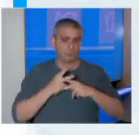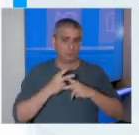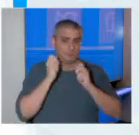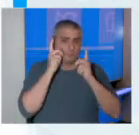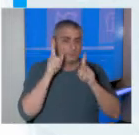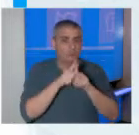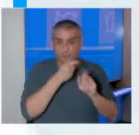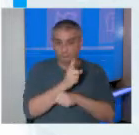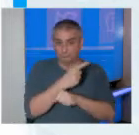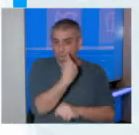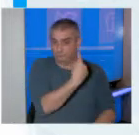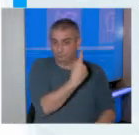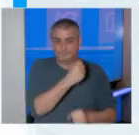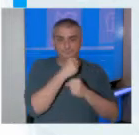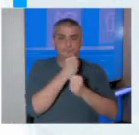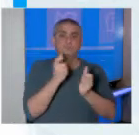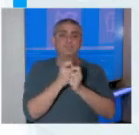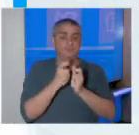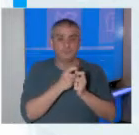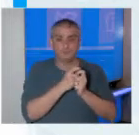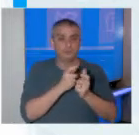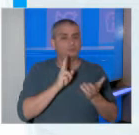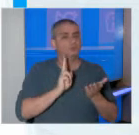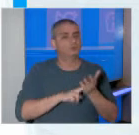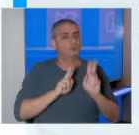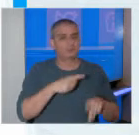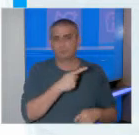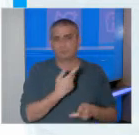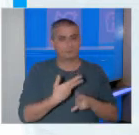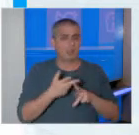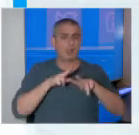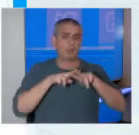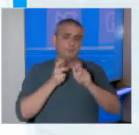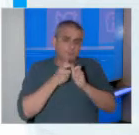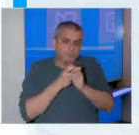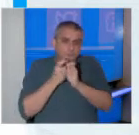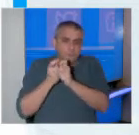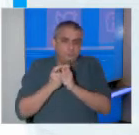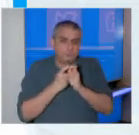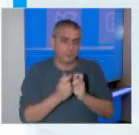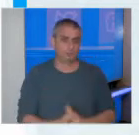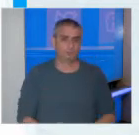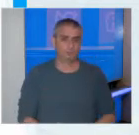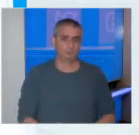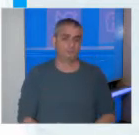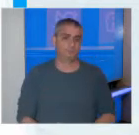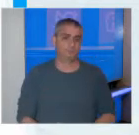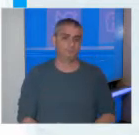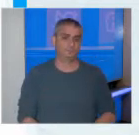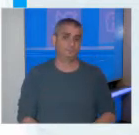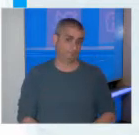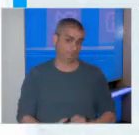התחלואה. מדהים שאותם מתגוללים מייצגים מפלגות שזכות הקיום שלהן היא הנצחת